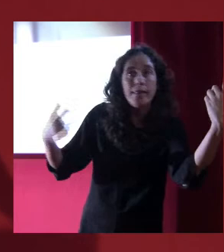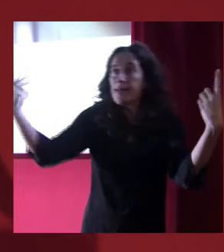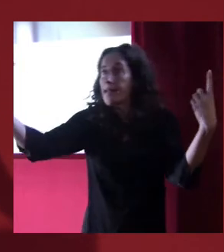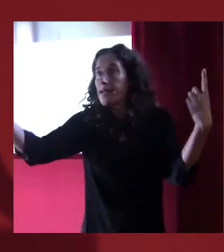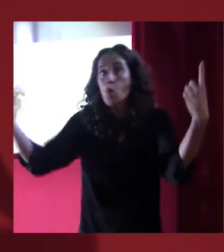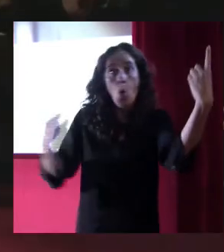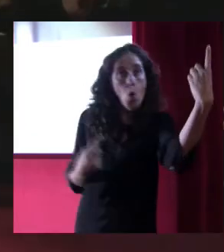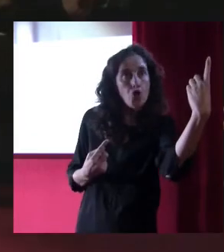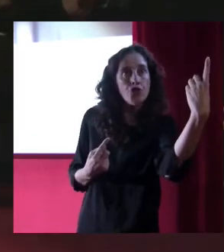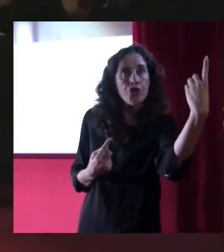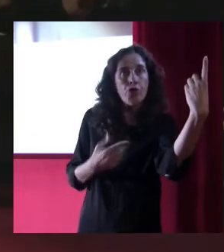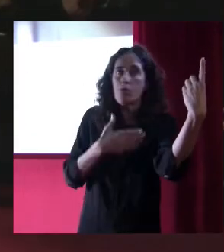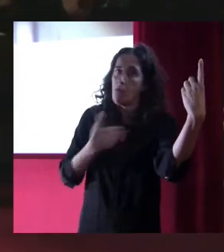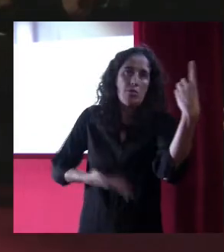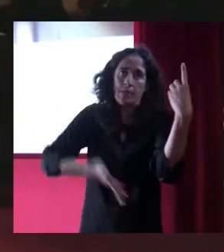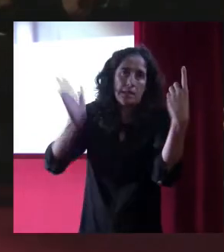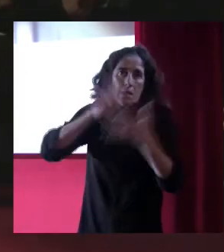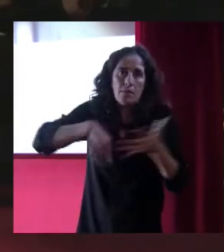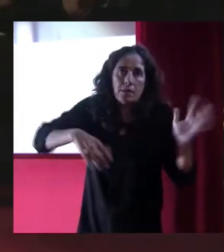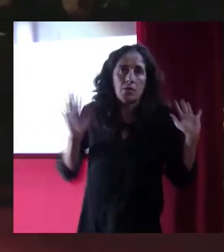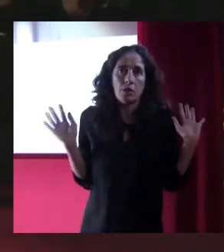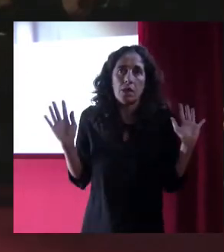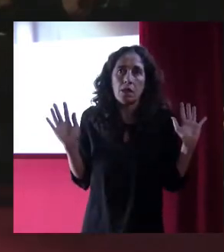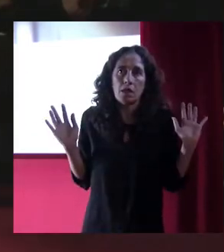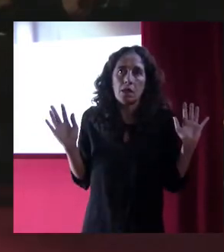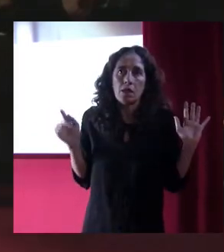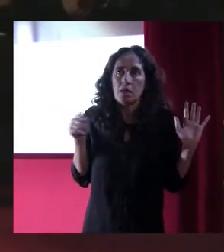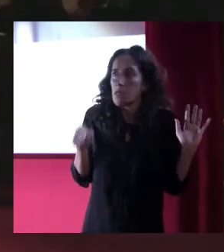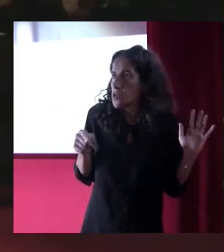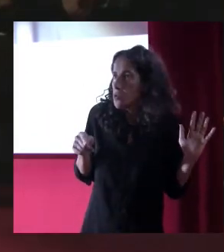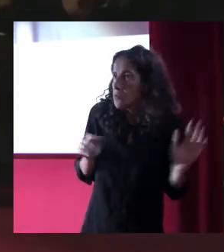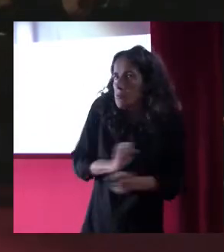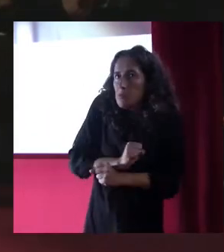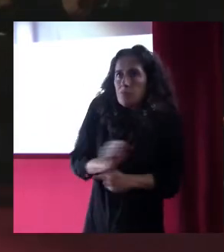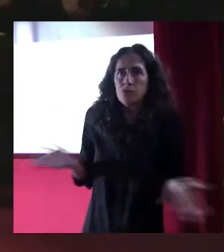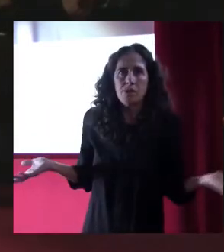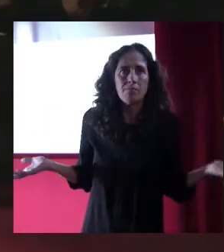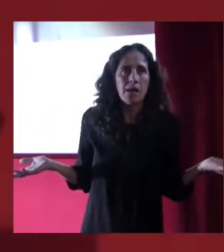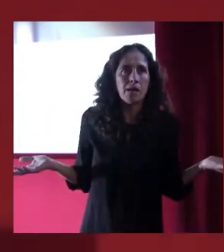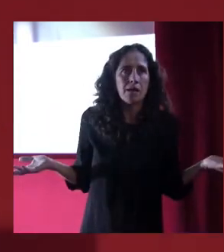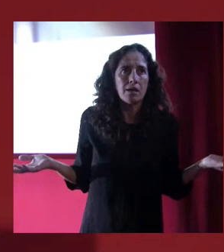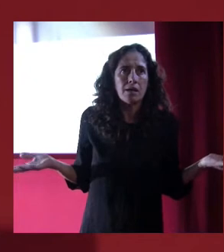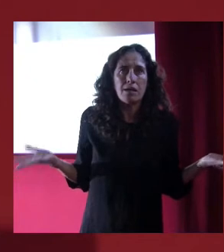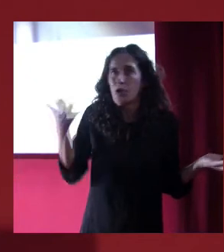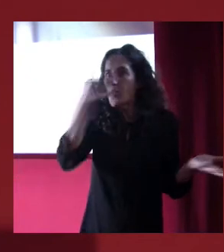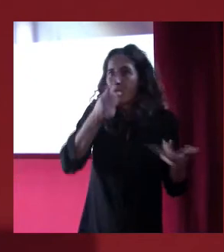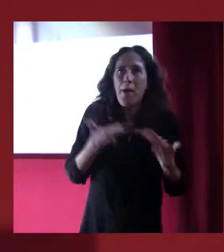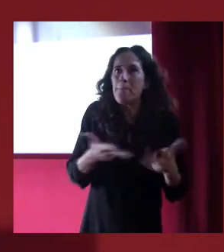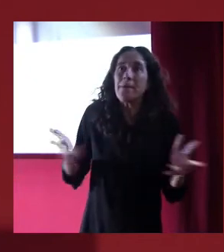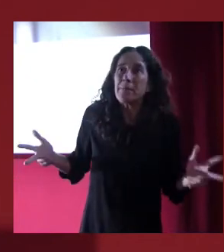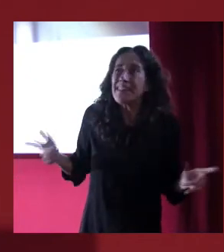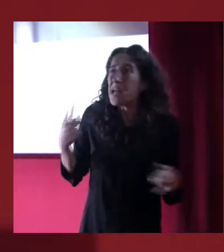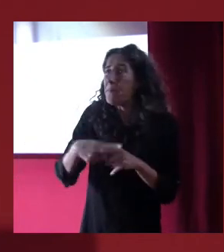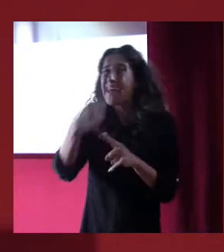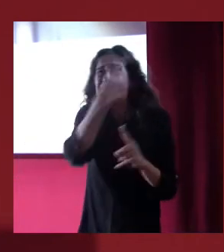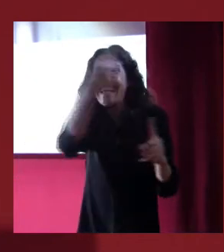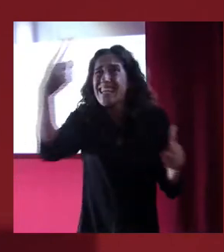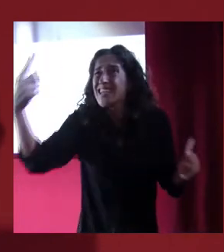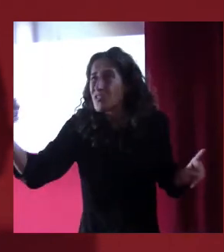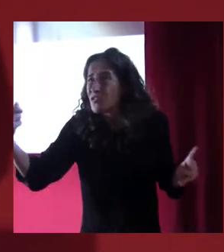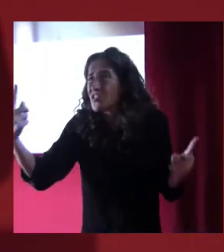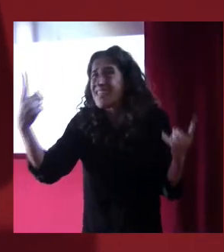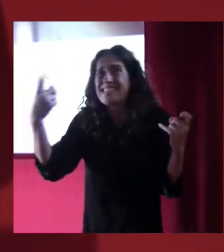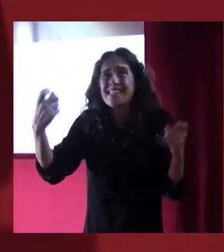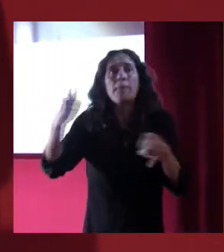de vosaltres vol marxar de Barcelona. I això no pot ser. Això no pot ser perquè sense tots vosaltres serà